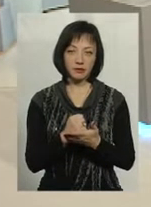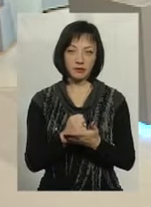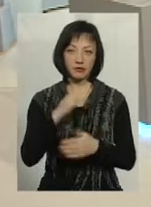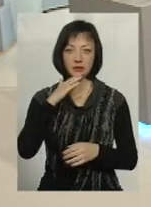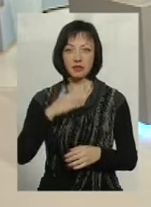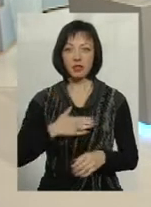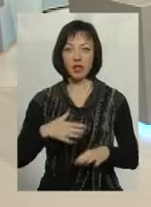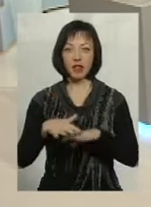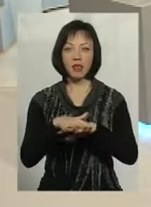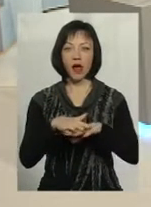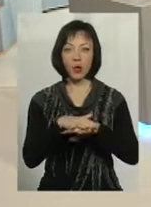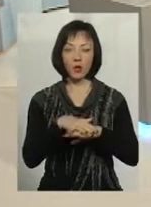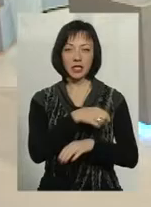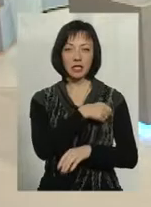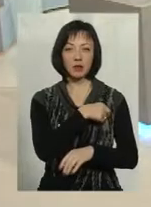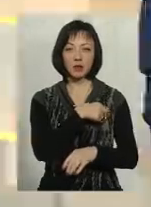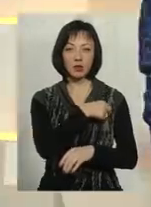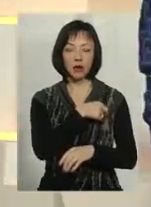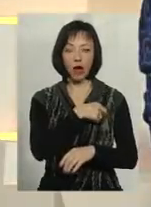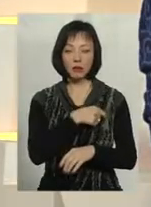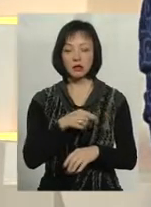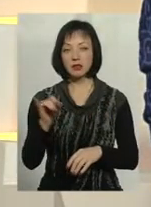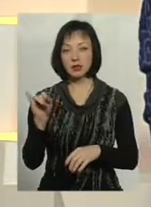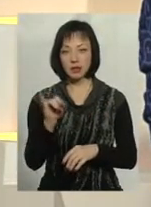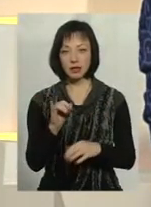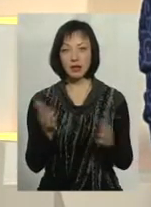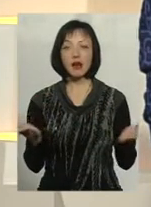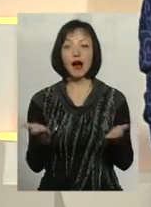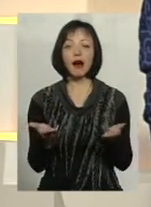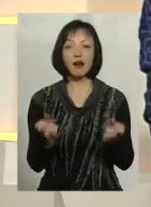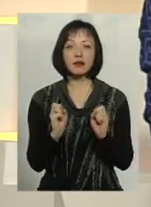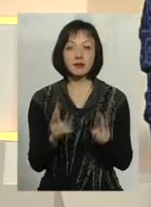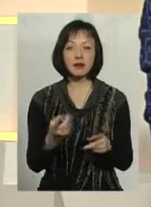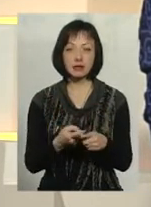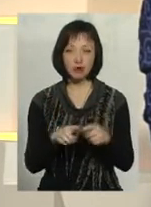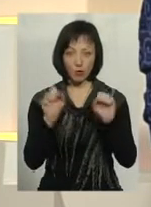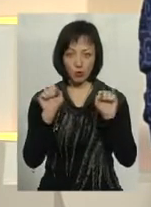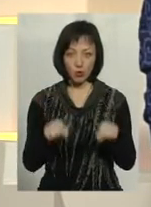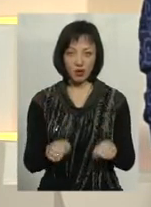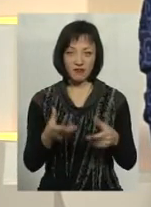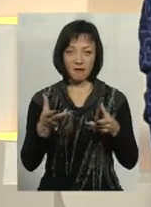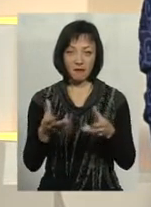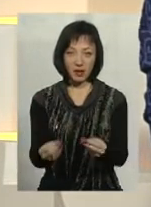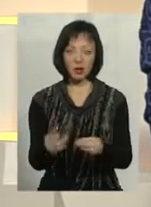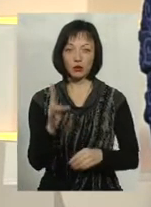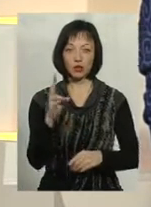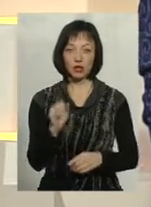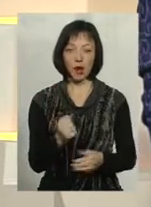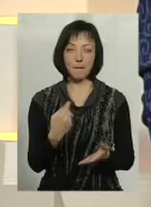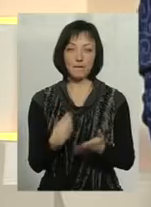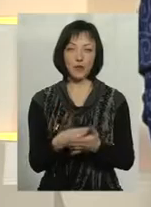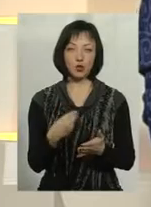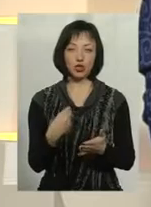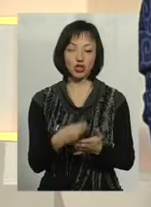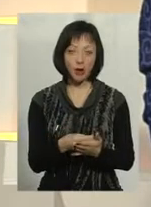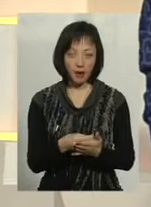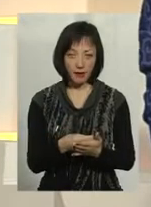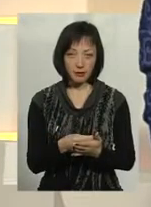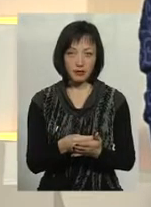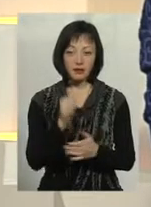комісій обговорили забезпечення сімей загиблих учасників АТО житлом, а також заслухали звіт начальника Головного